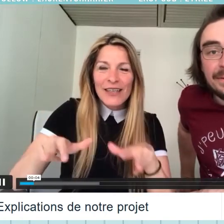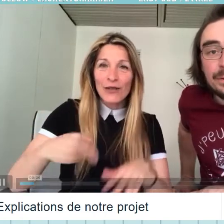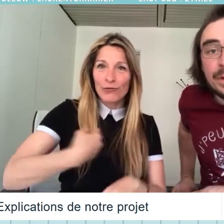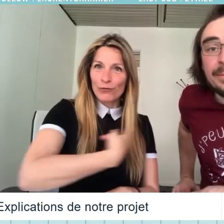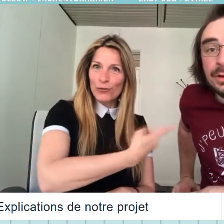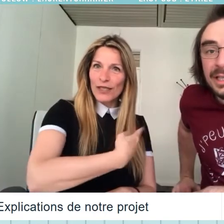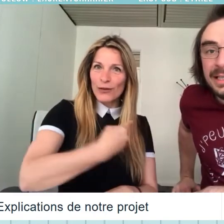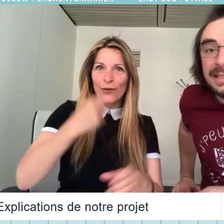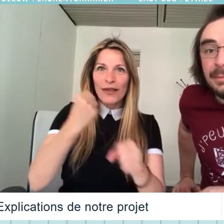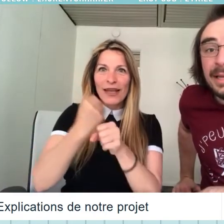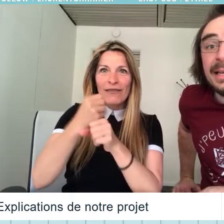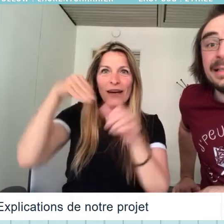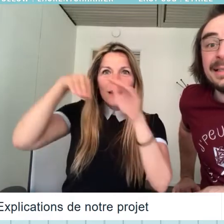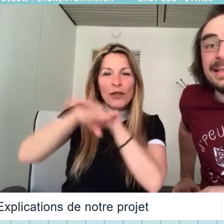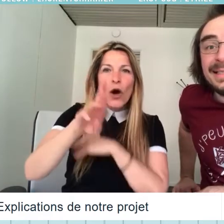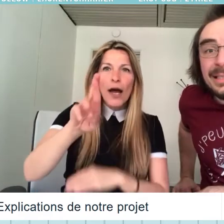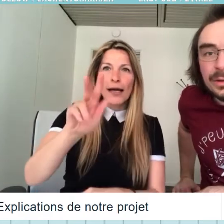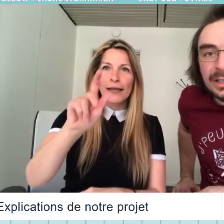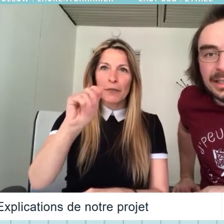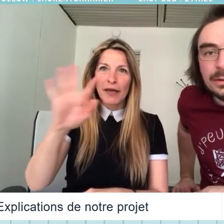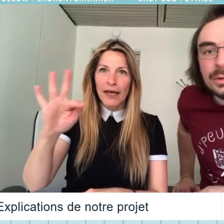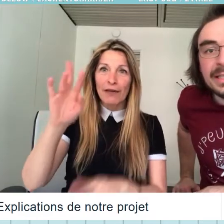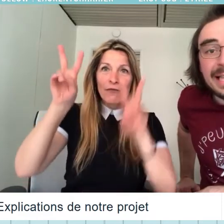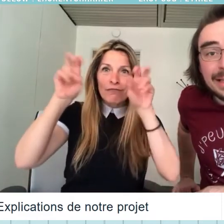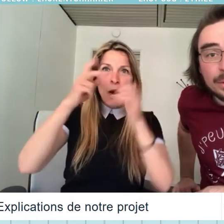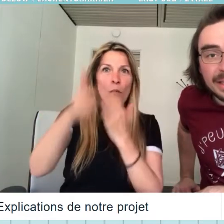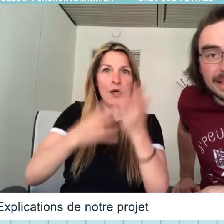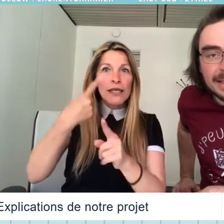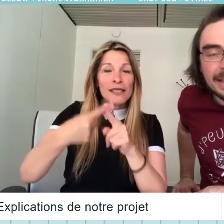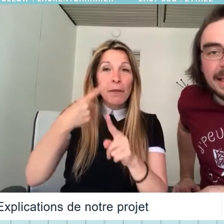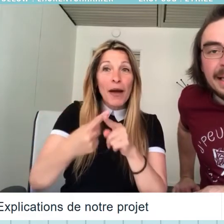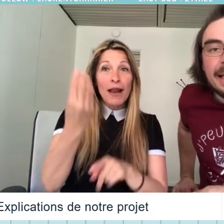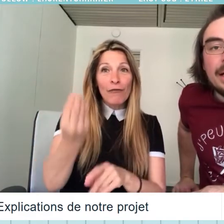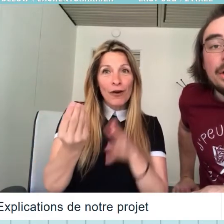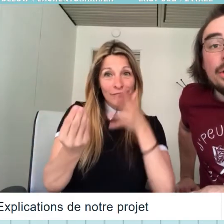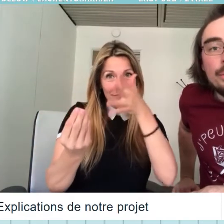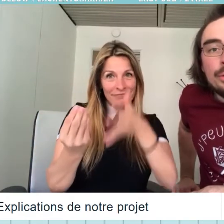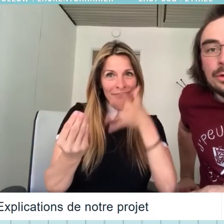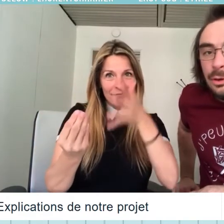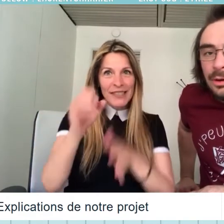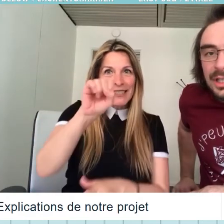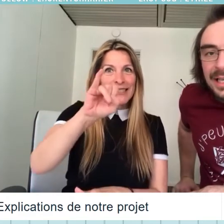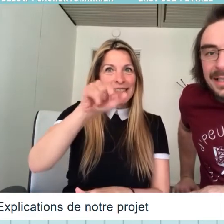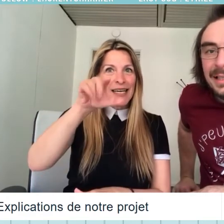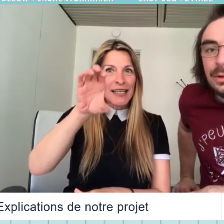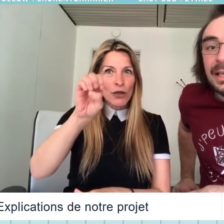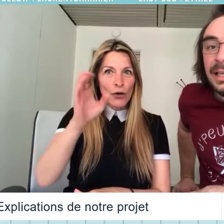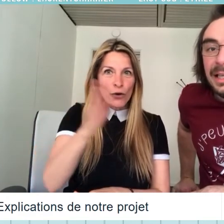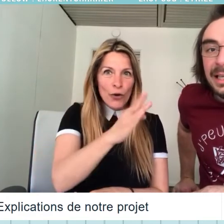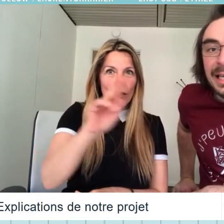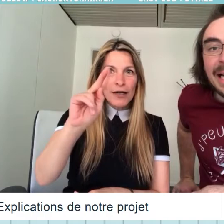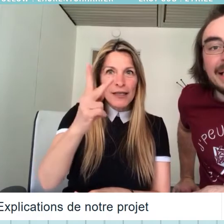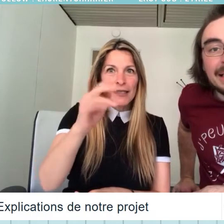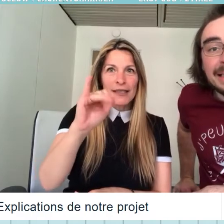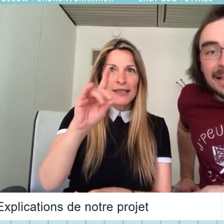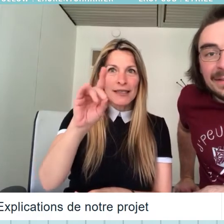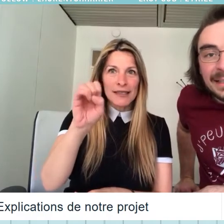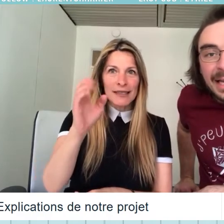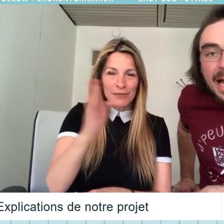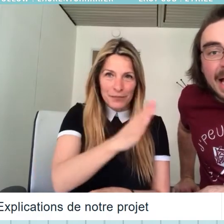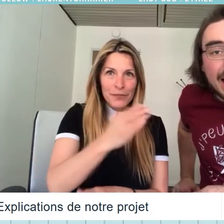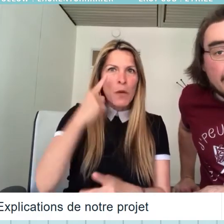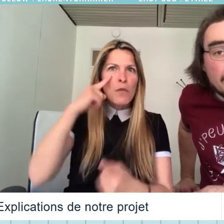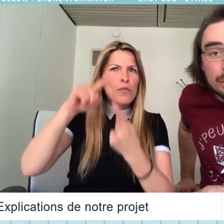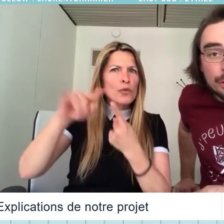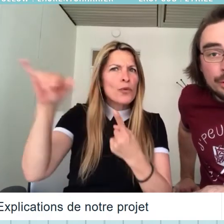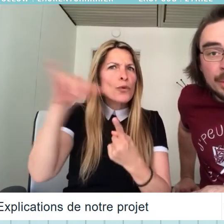RTBF sur un projet qui s'appelle Signokix ou Signokix. Le but de ce projet, c'est de créer un